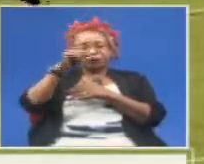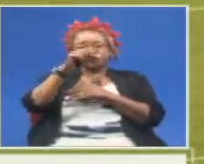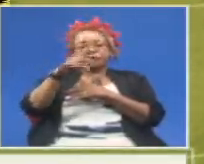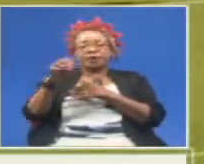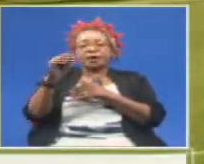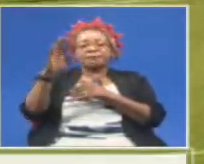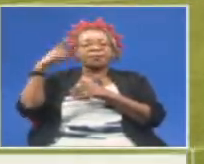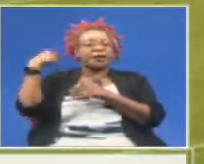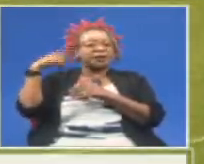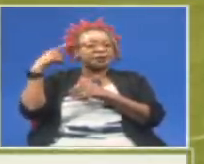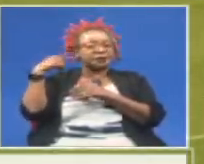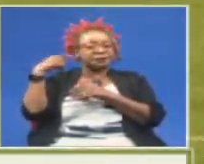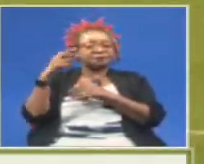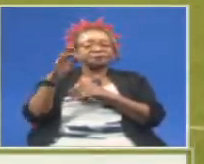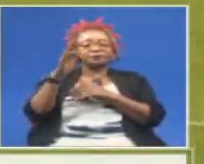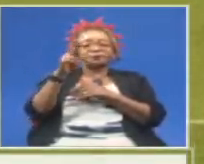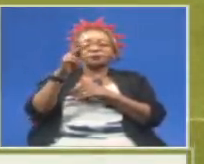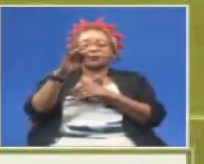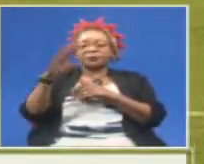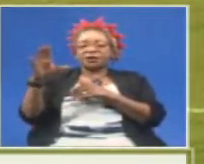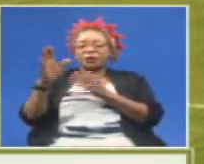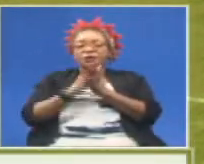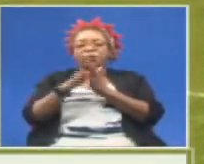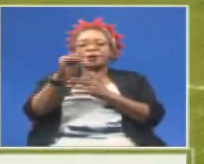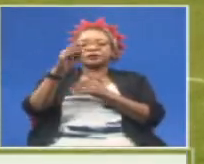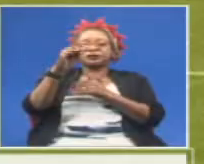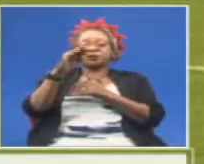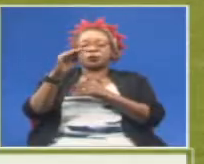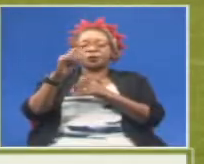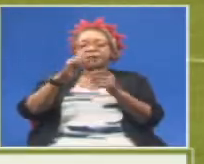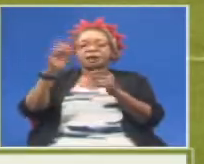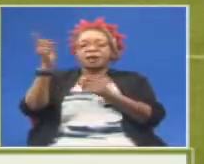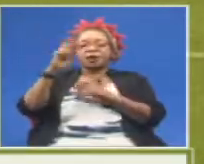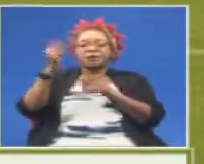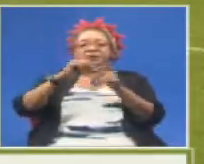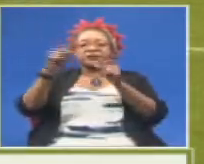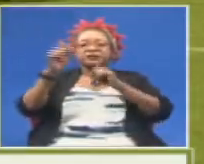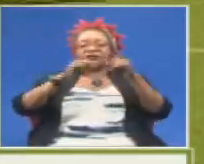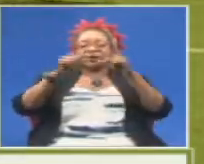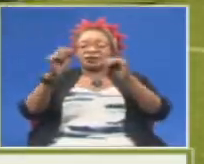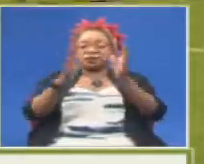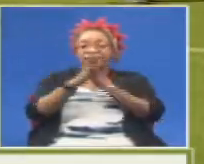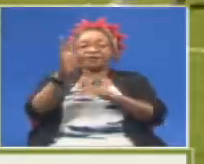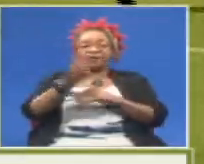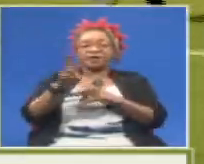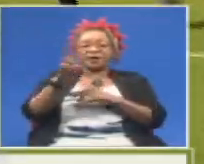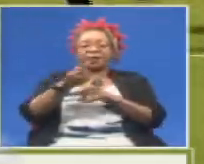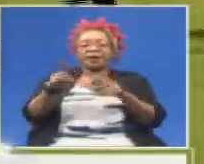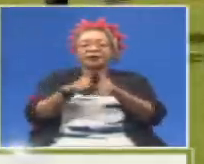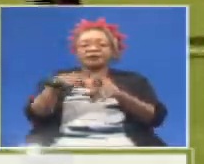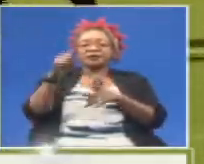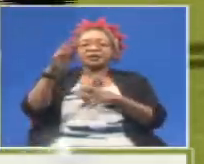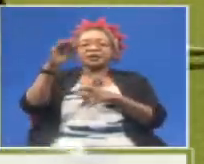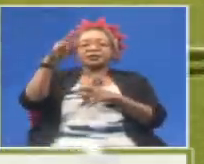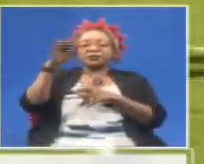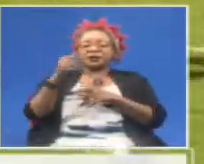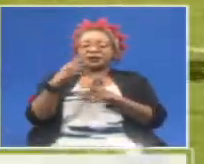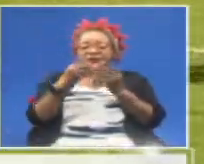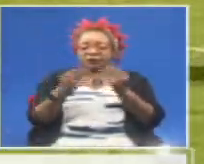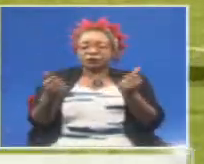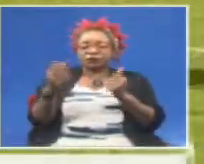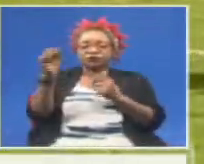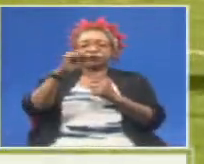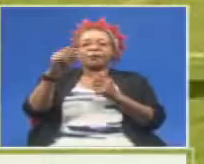Mathare United. KCB play Wazito. Nairobi City Stars entertain Vihiga Bullets as FC Talanta tackles Sofapaka,